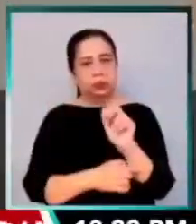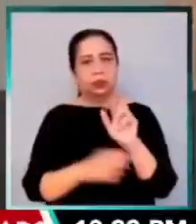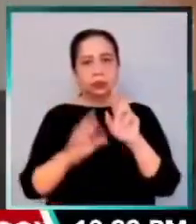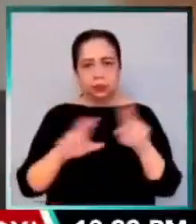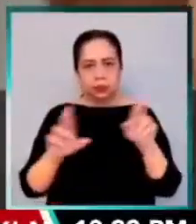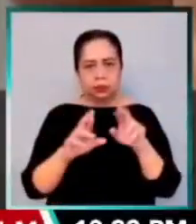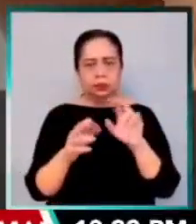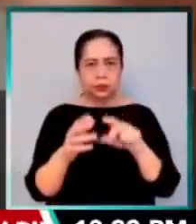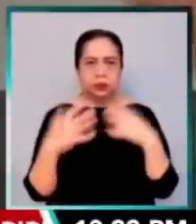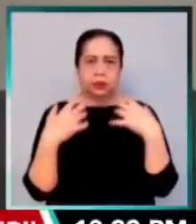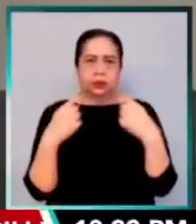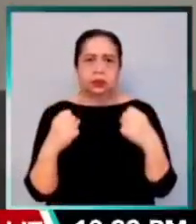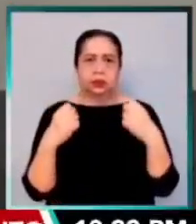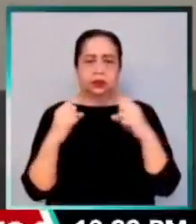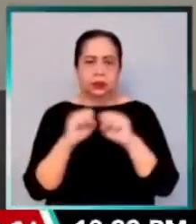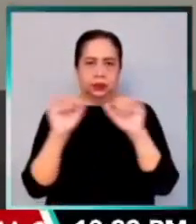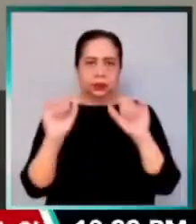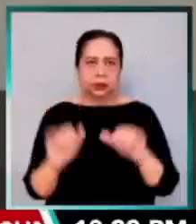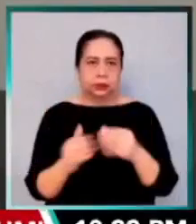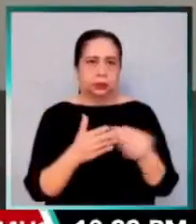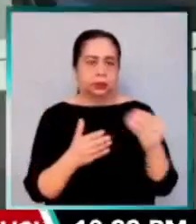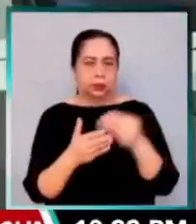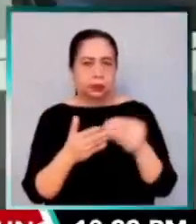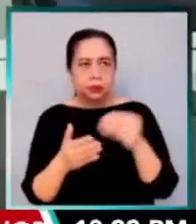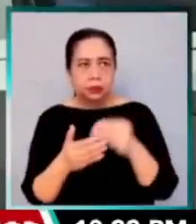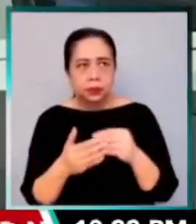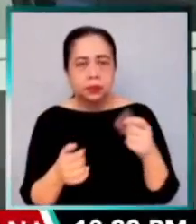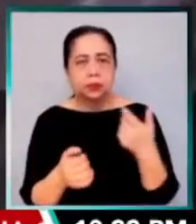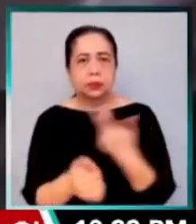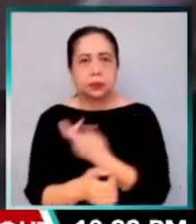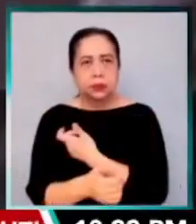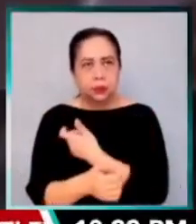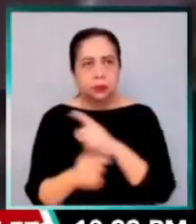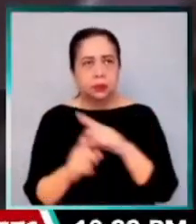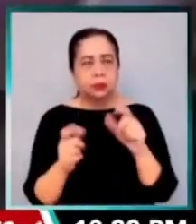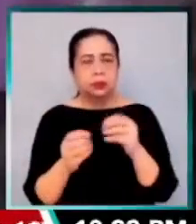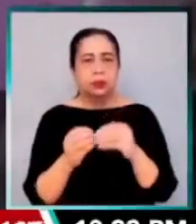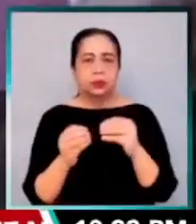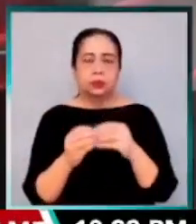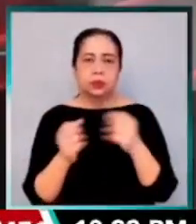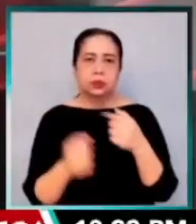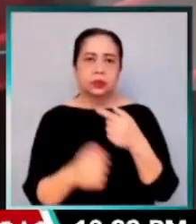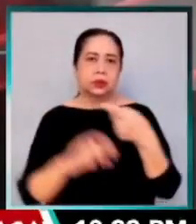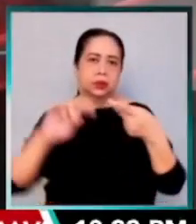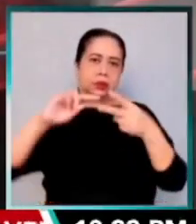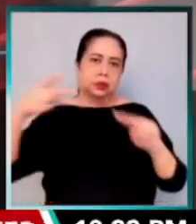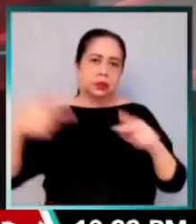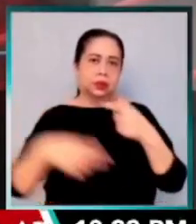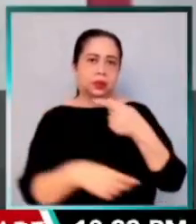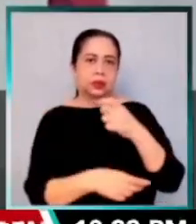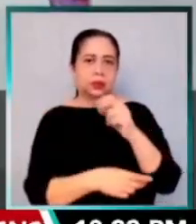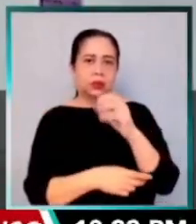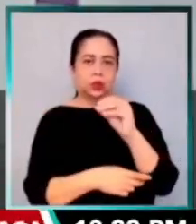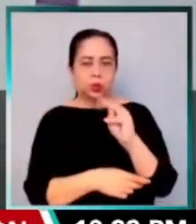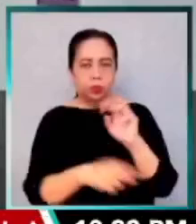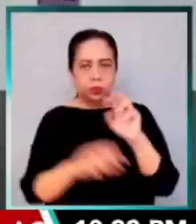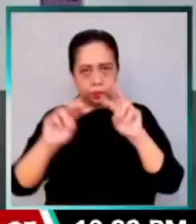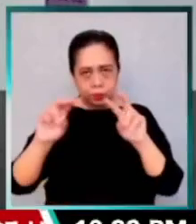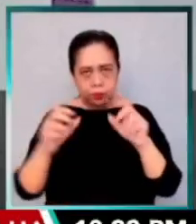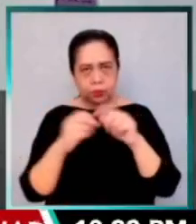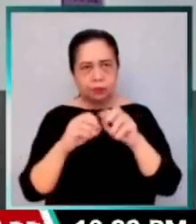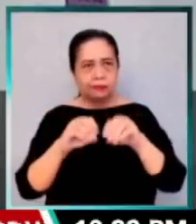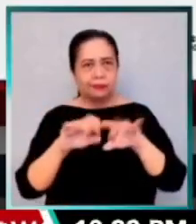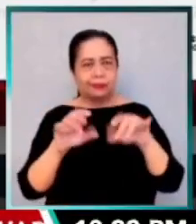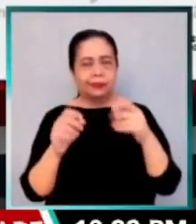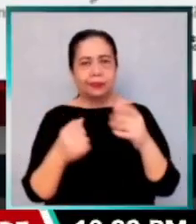system, ang pagbili ng mga bivalent vaccines, at ang pagpapaigting ng genome sequencing para sa pagmonitor ng mga kumakalat na COVID-19